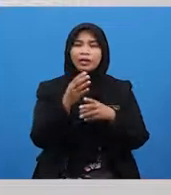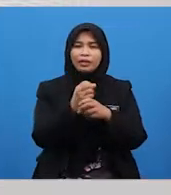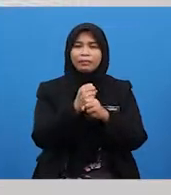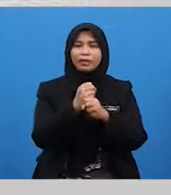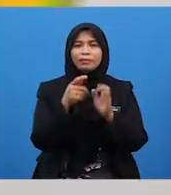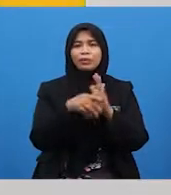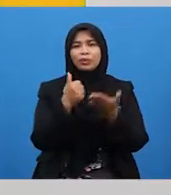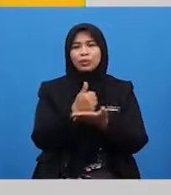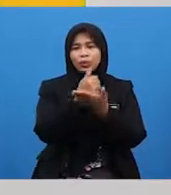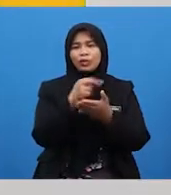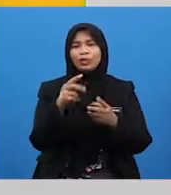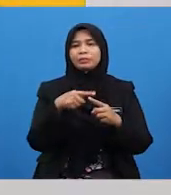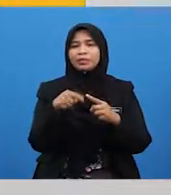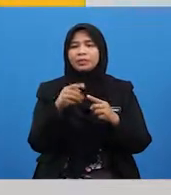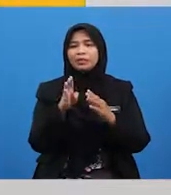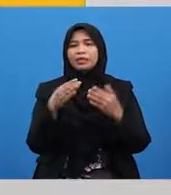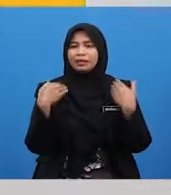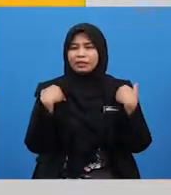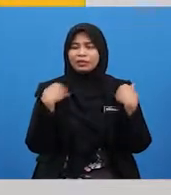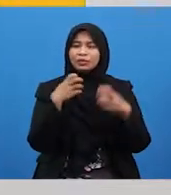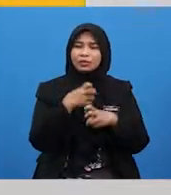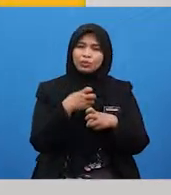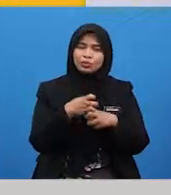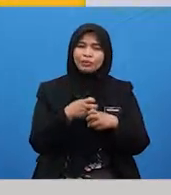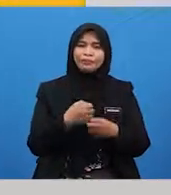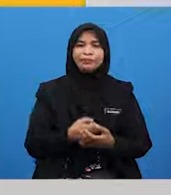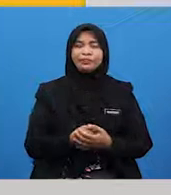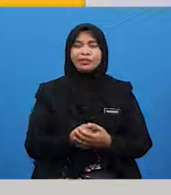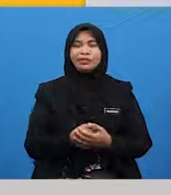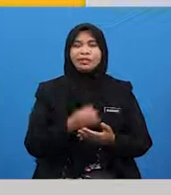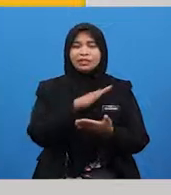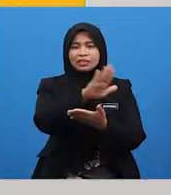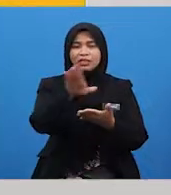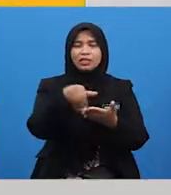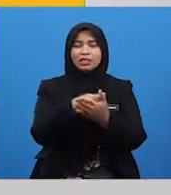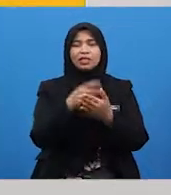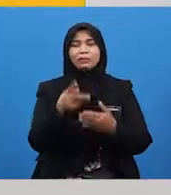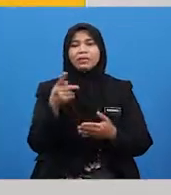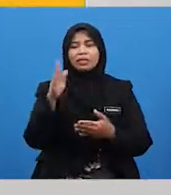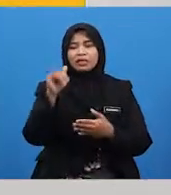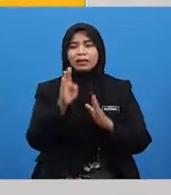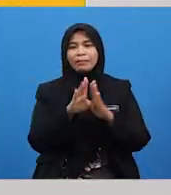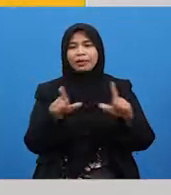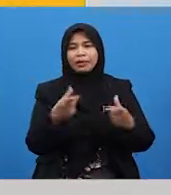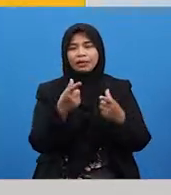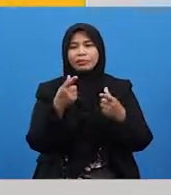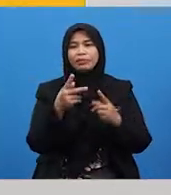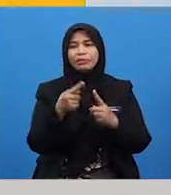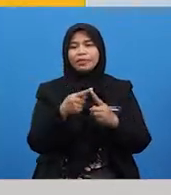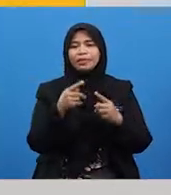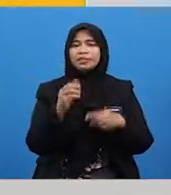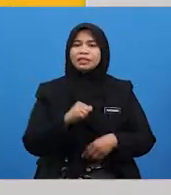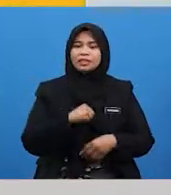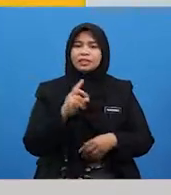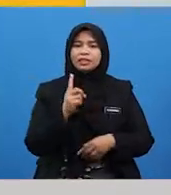mendapat pertolongan apabila berada dalam kesusahan. Segala perkara yang berlaku pada diri kita akan